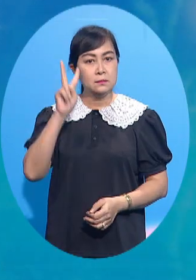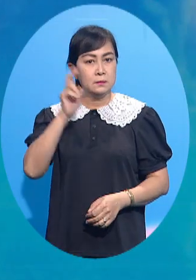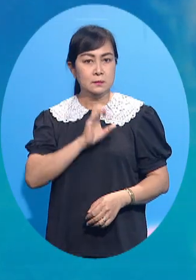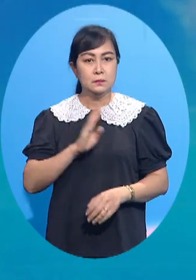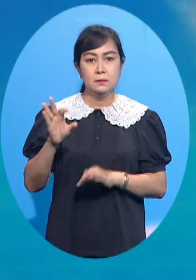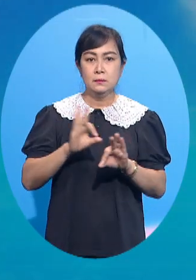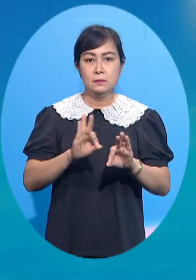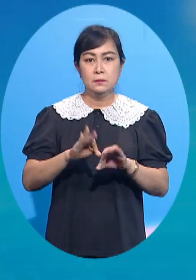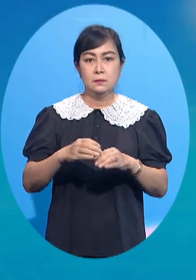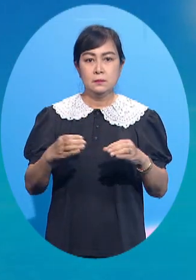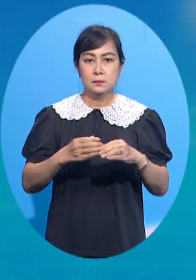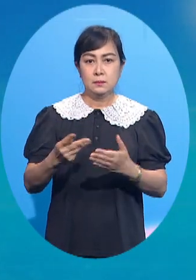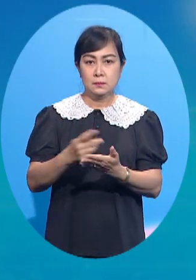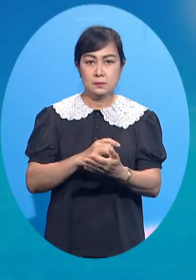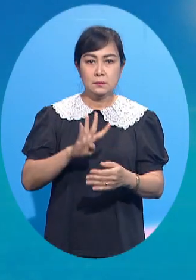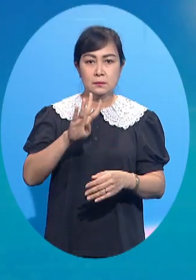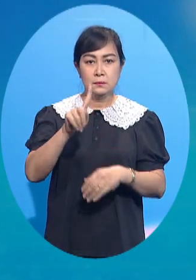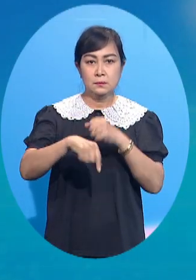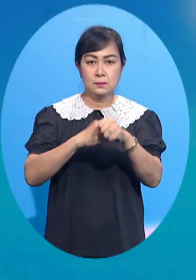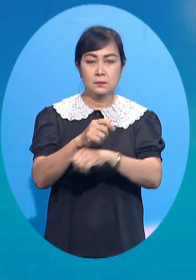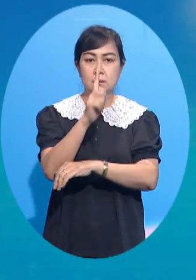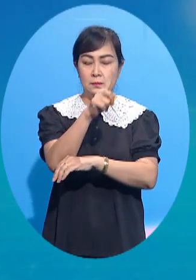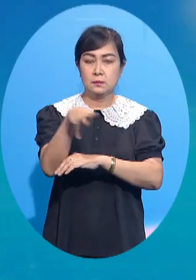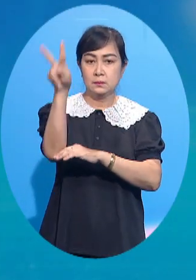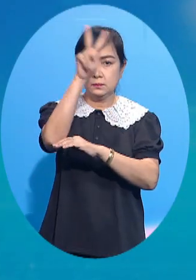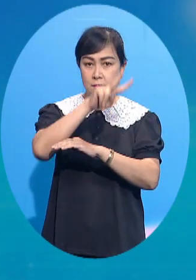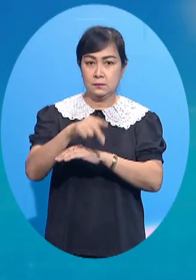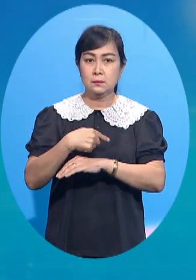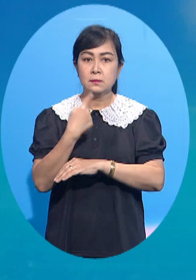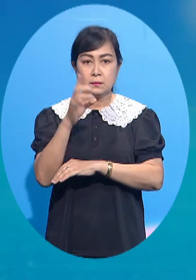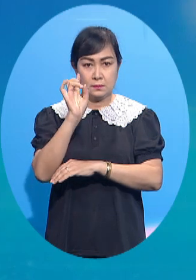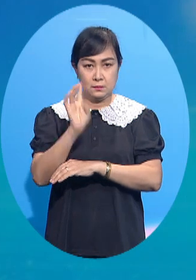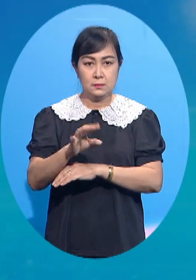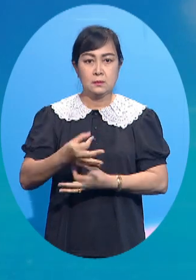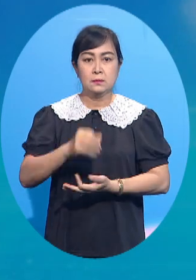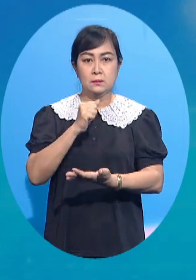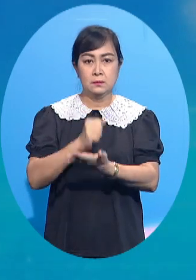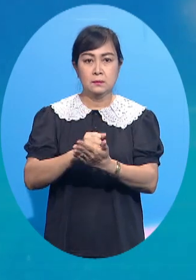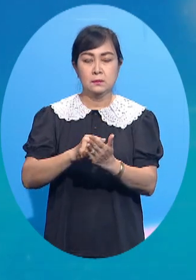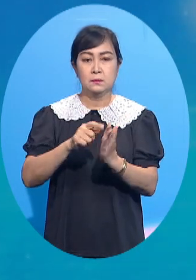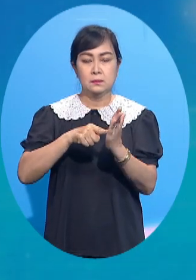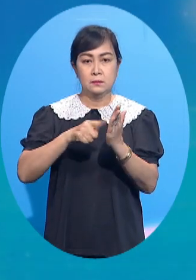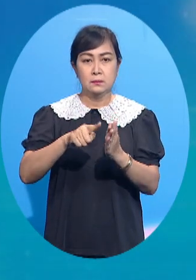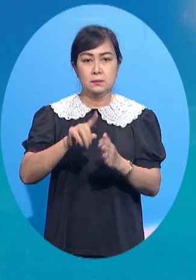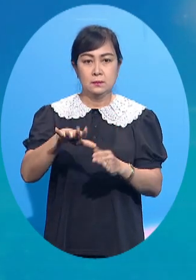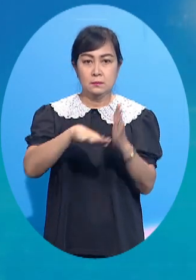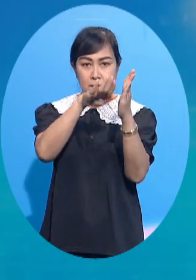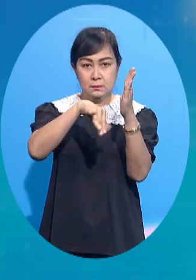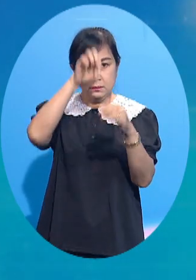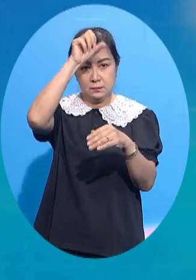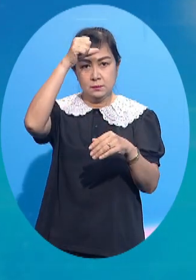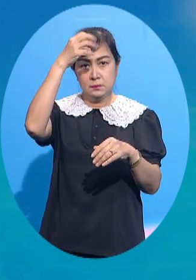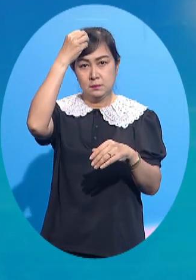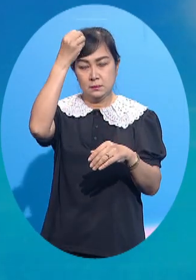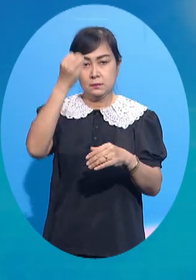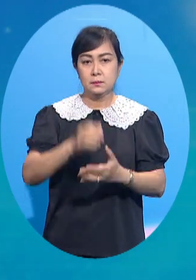Học viện Cán bộ Thành phố Hồ Chí Minh tổ chức họp mặt kỷ niệm 42 năm Ngày Nhà giáo Việt Nam và công bố quyết định trao chứng nhận kiểm định chất lượng 5 chương trình đào tạo trình